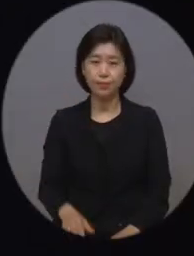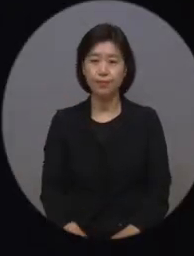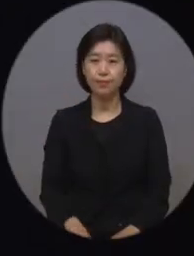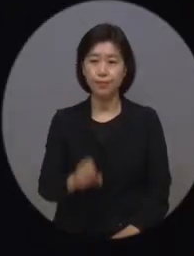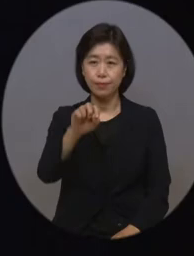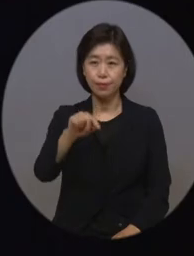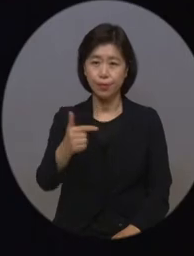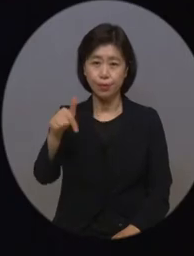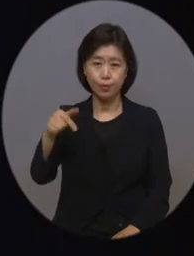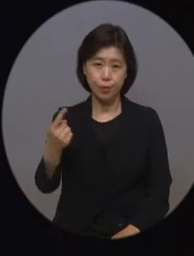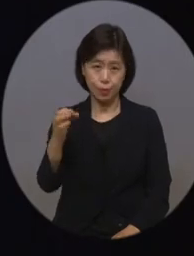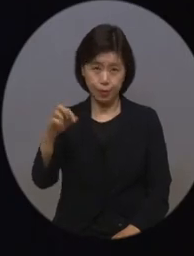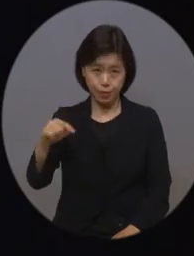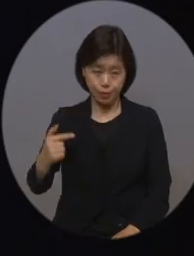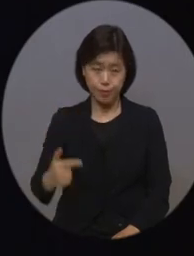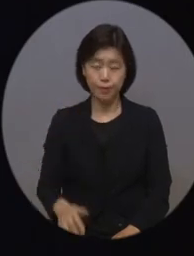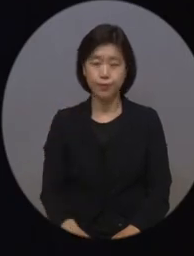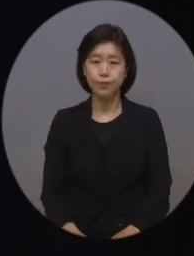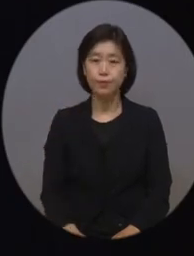문고은.